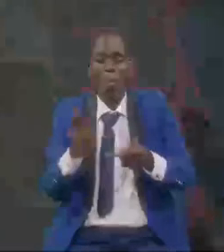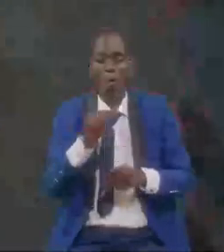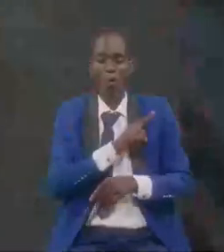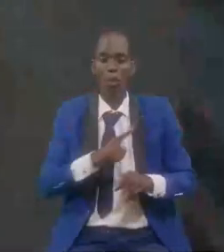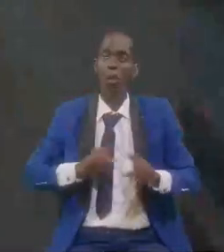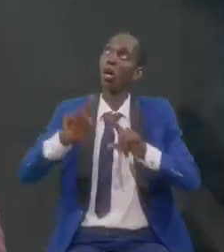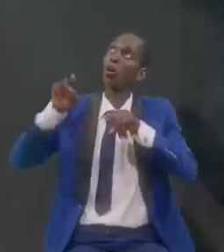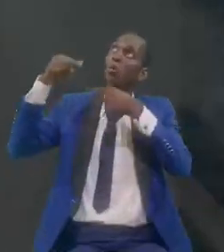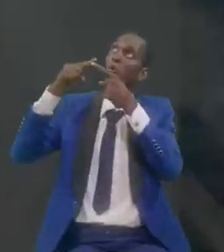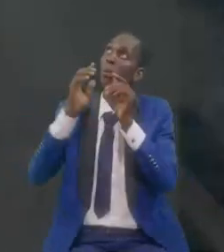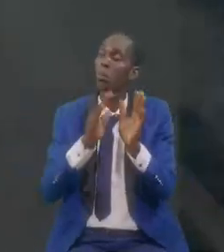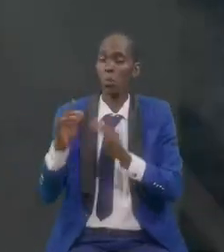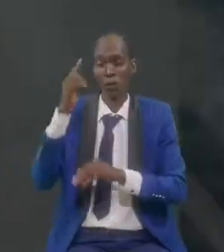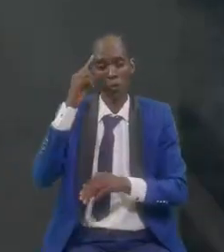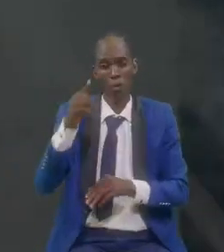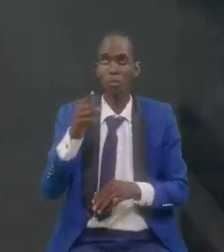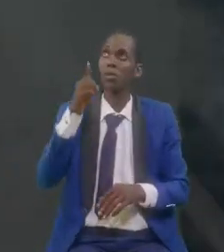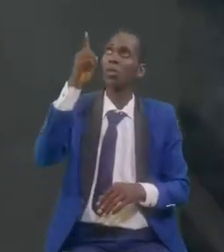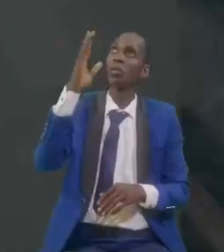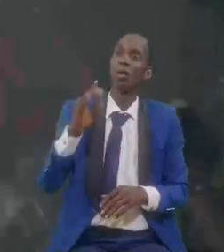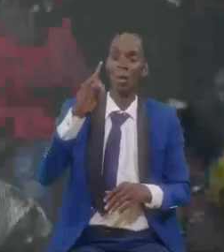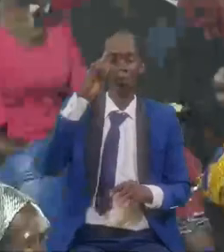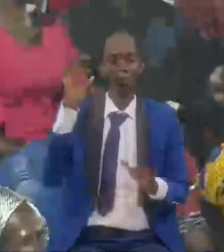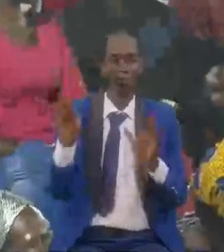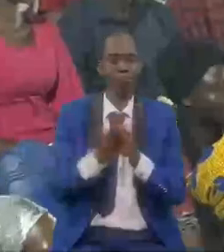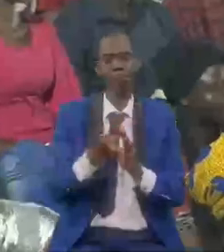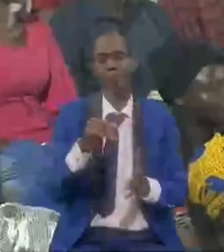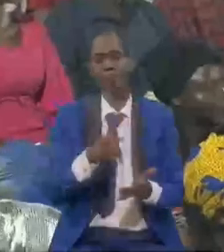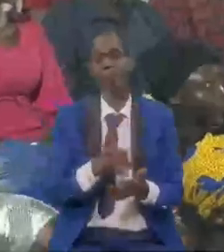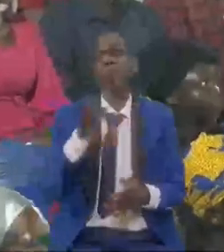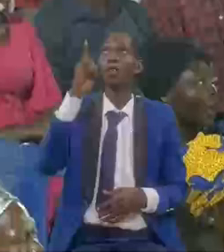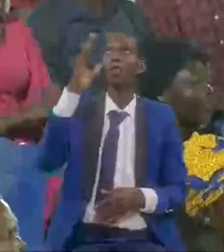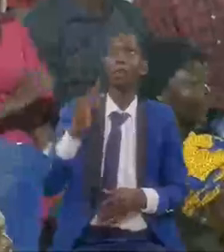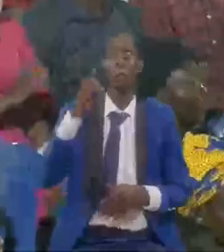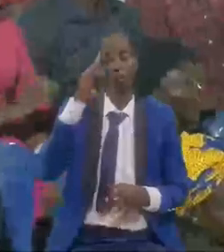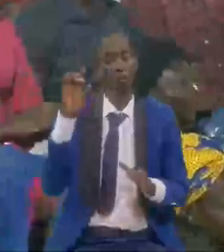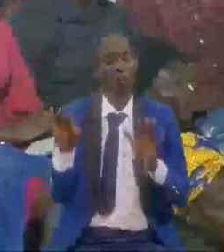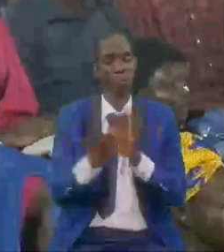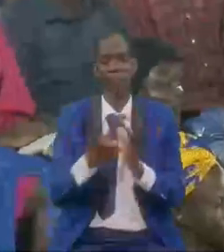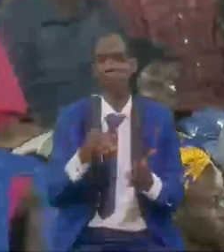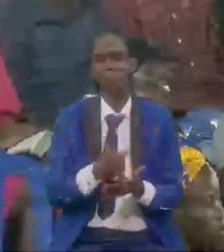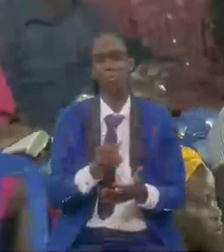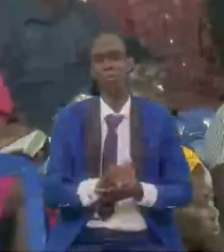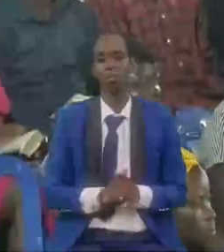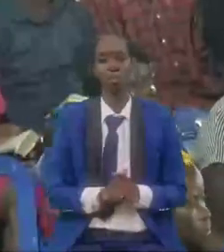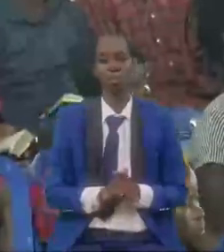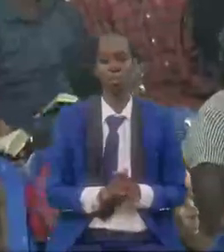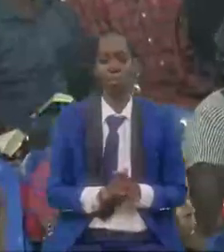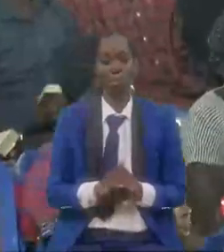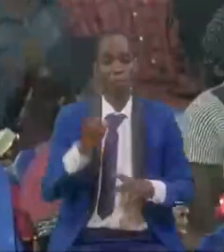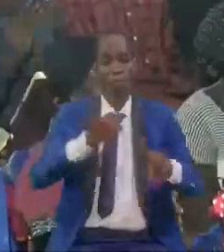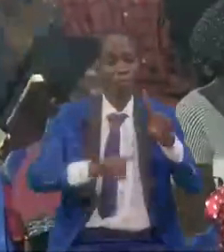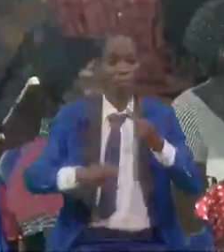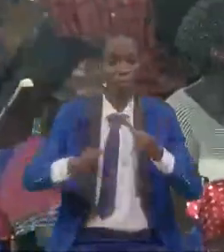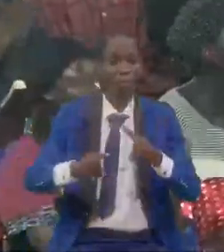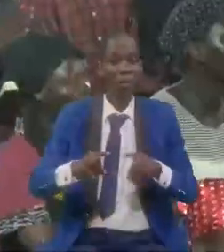allé préparer pour toi. Mais que Dieu n'ose. Que Dieu n'ose. Je prendrai